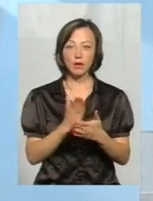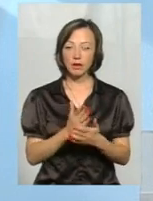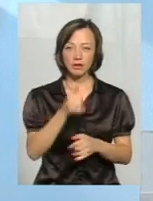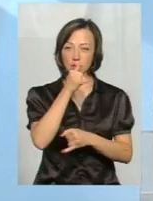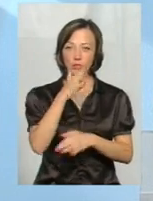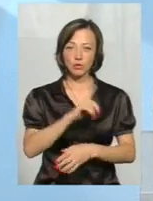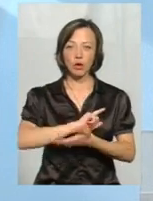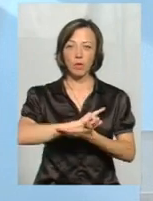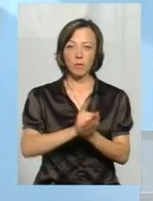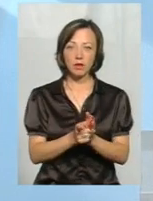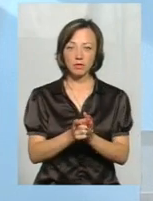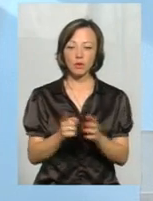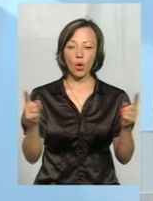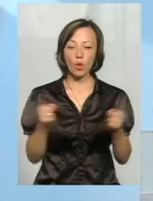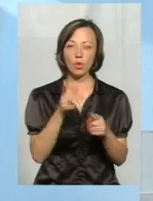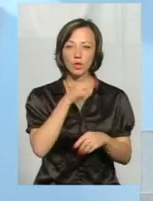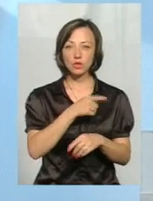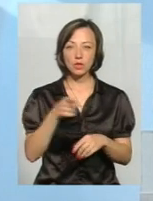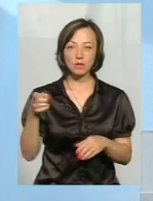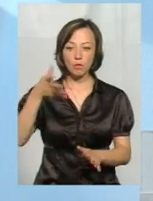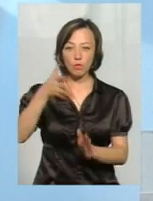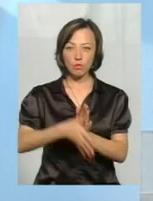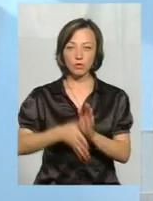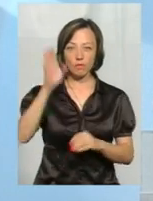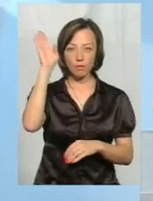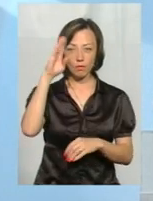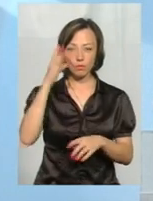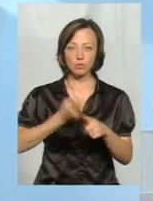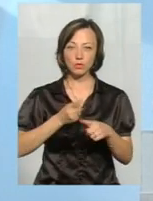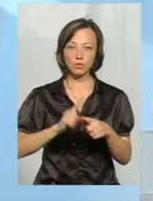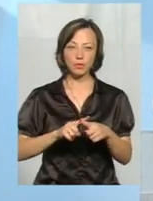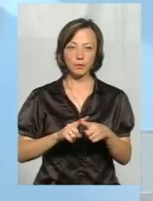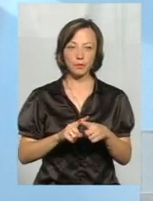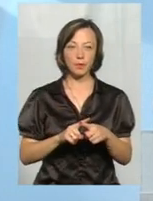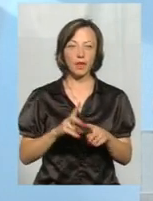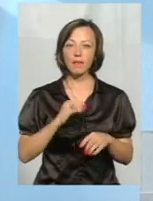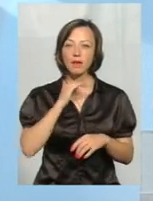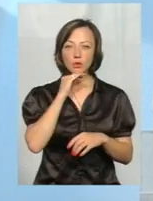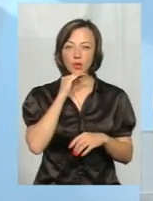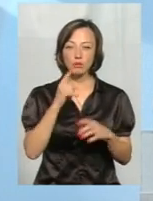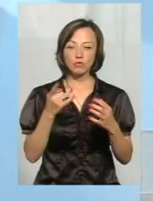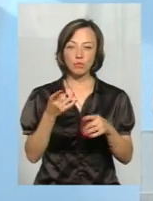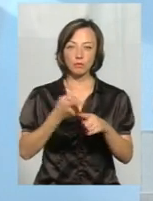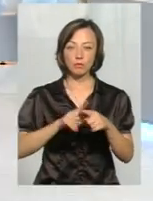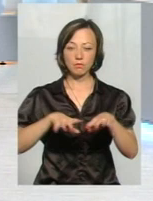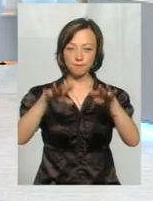оперативно і в закороткий час випустити, пропустити, пропускна спроможність їх не досить достатньо для того, щоб пропустити